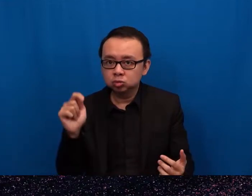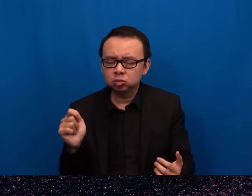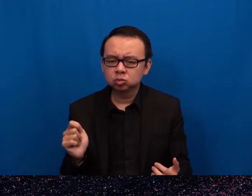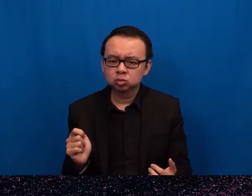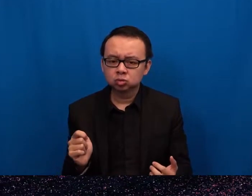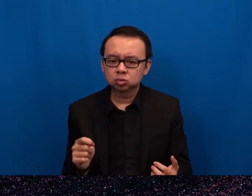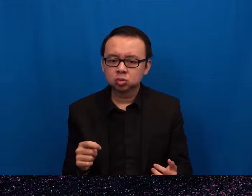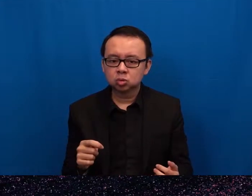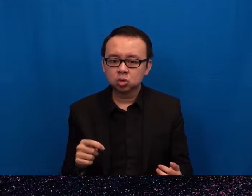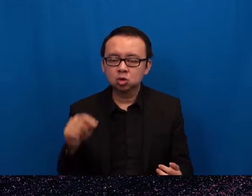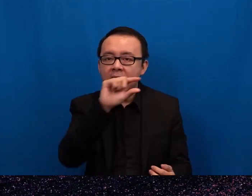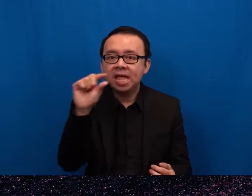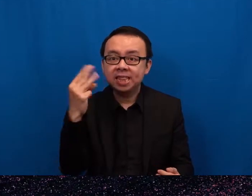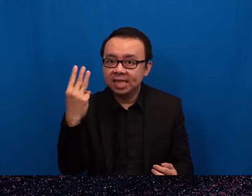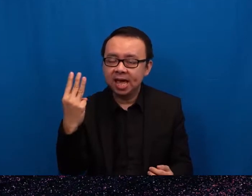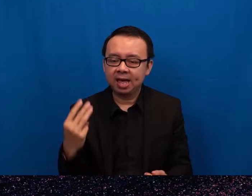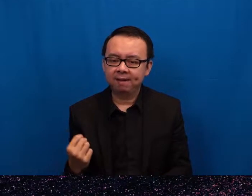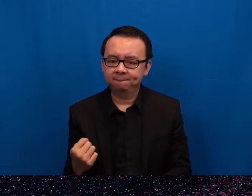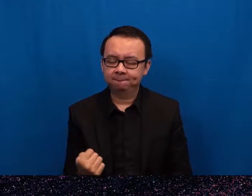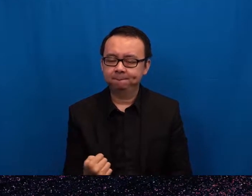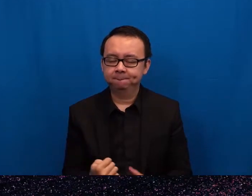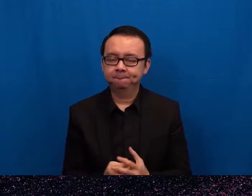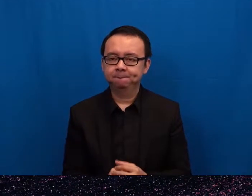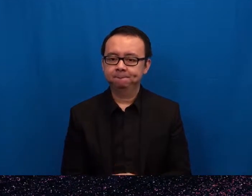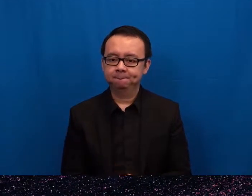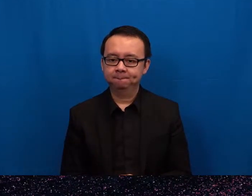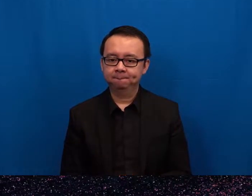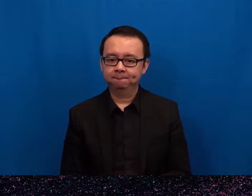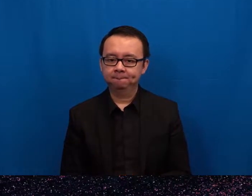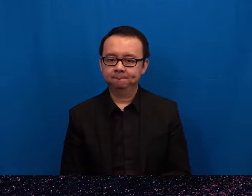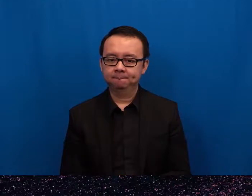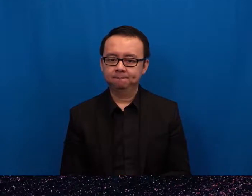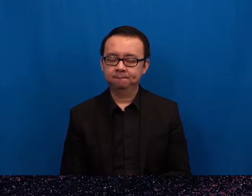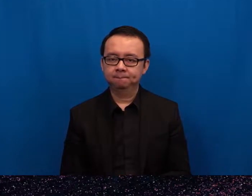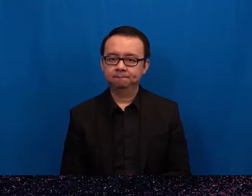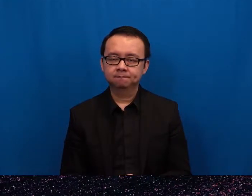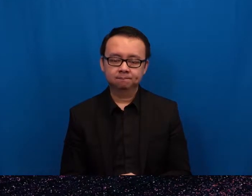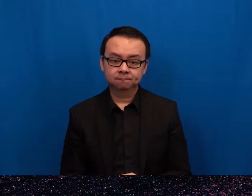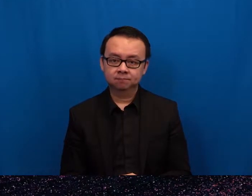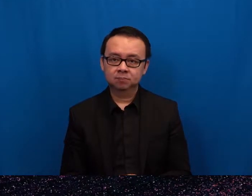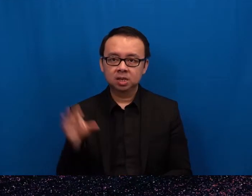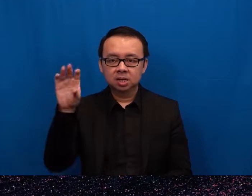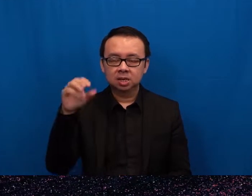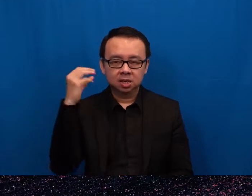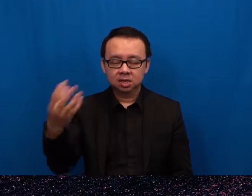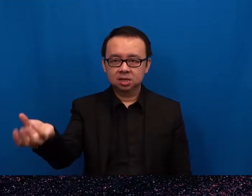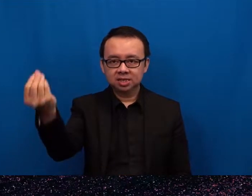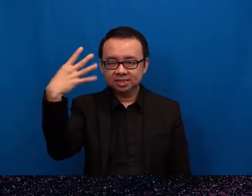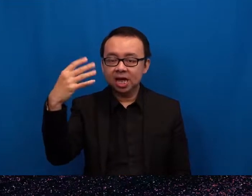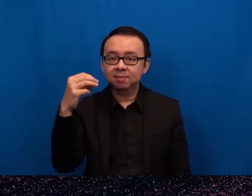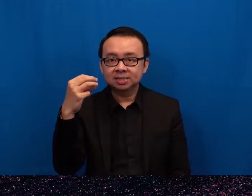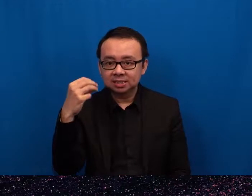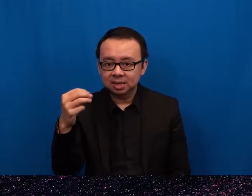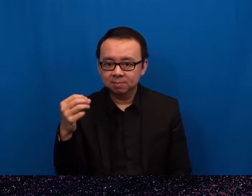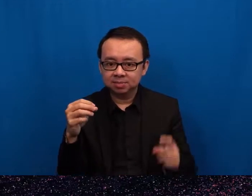Lalu ayat 3, lalu kata Paulus kepada mereka, kalau begitu dengan baptisan mana kamu telah dibaptis? Jawab mereka dengan baptisan Yohanes. Kata Paulus, baptisan